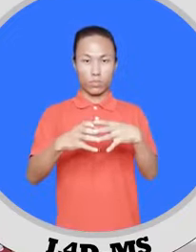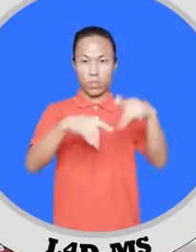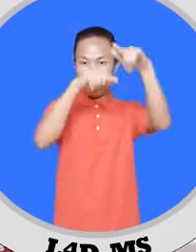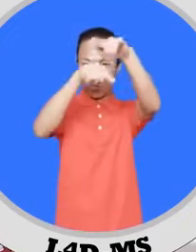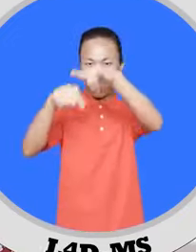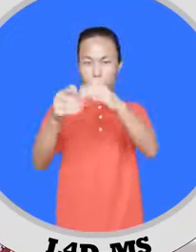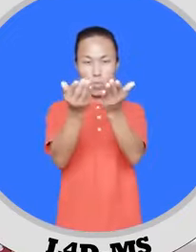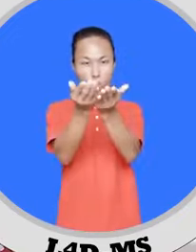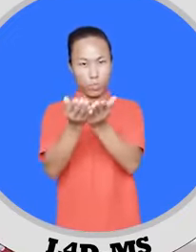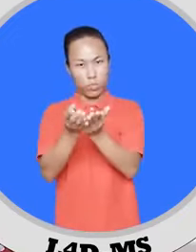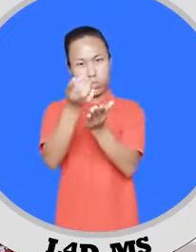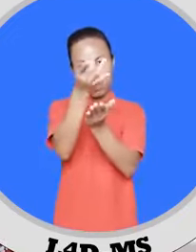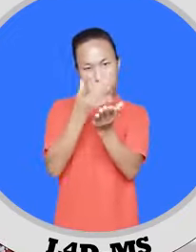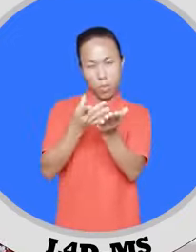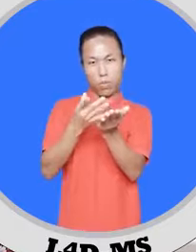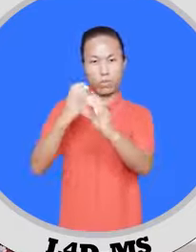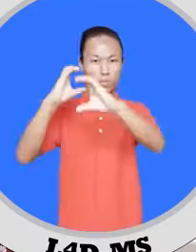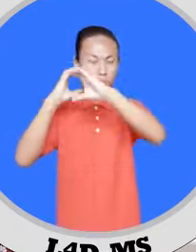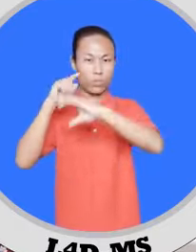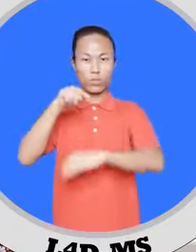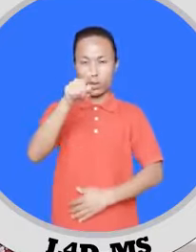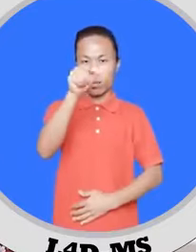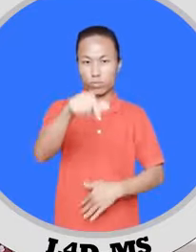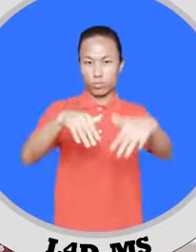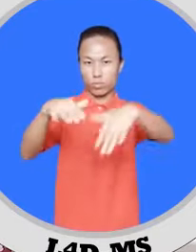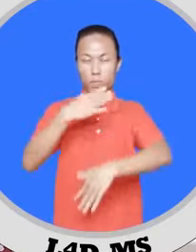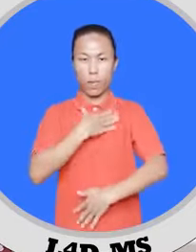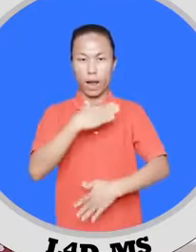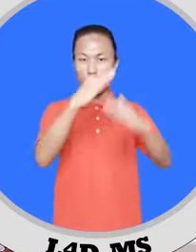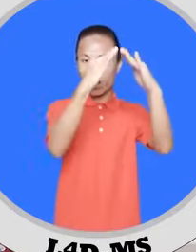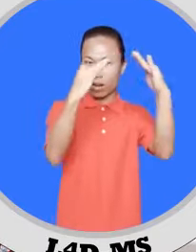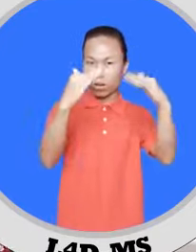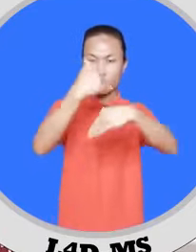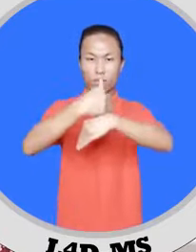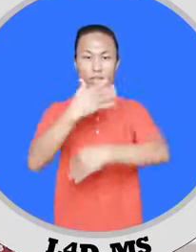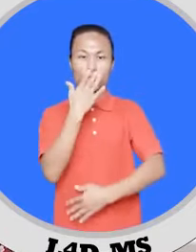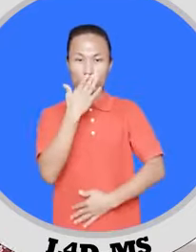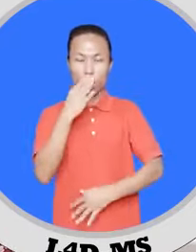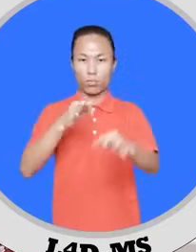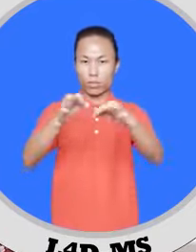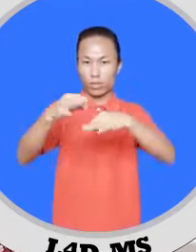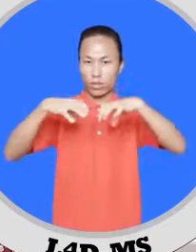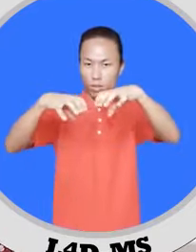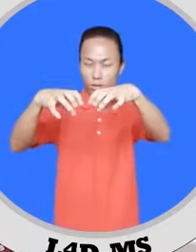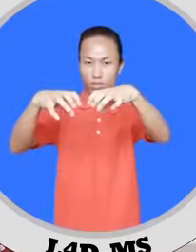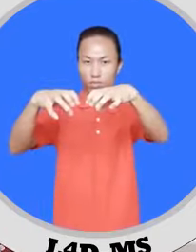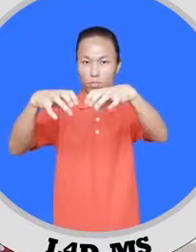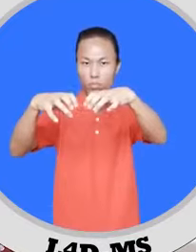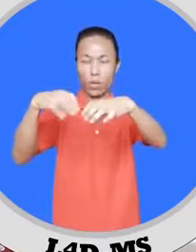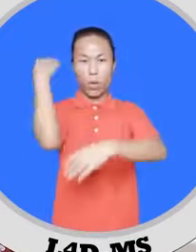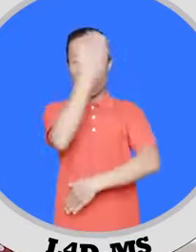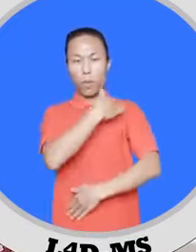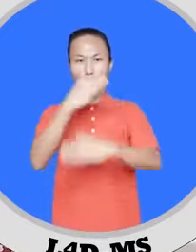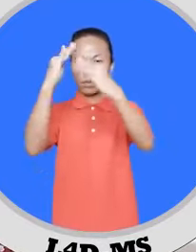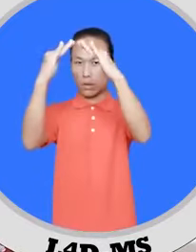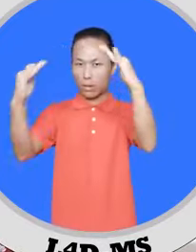င်းနဲ့ရေကြောင်းကနေလက်နက်ကြီးတွေနဲ့ပစ်ခတ်မှုတွေကြောင့်ပြည်သူတွေရဲ့နေအိမ်တွေဈေးတွေနဲ့ဘာသာရေးအဆောက်အအုံ